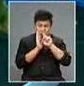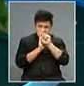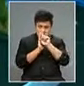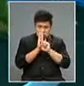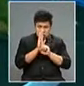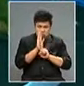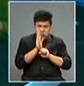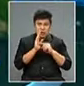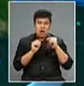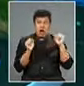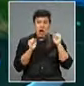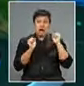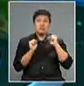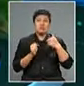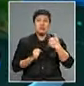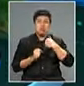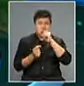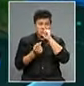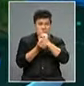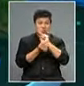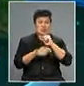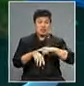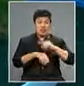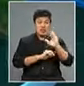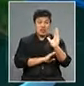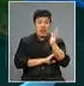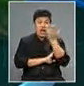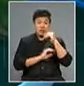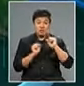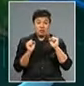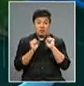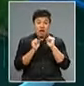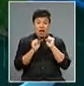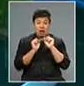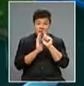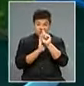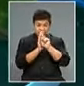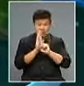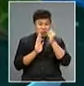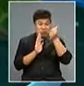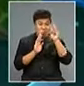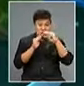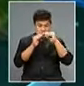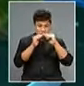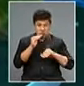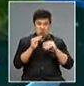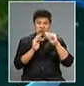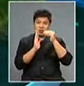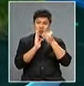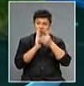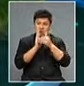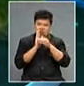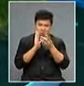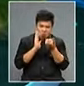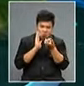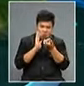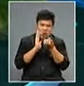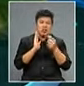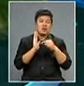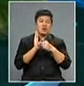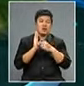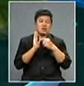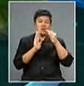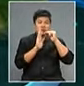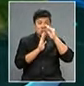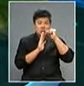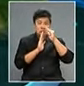เขตอากาศหนาวก็พบว่าล่าสุดเช้าวันนี้ครับพื้นที่อากาศหนาวที่ต่ำกว่า16องศานั้นเหลือในภาคอีสานที่น้อยลงกว่าเมื่อวานแล้วนะครับขณะ